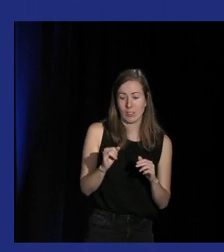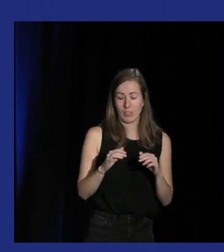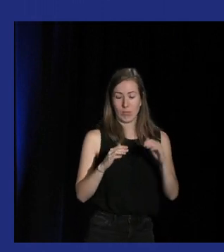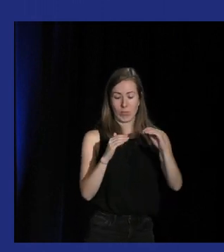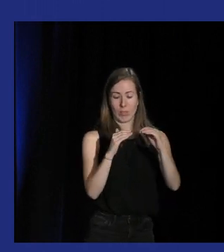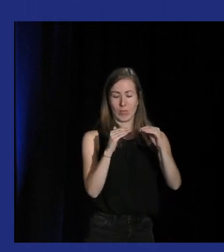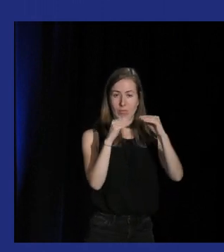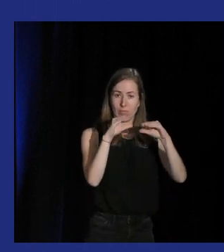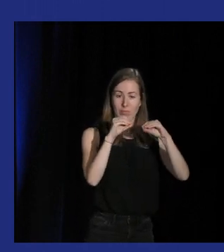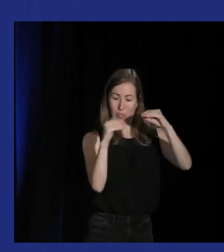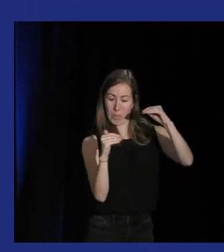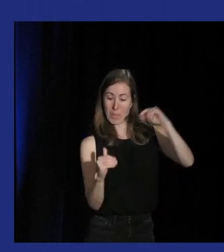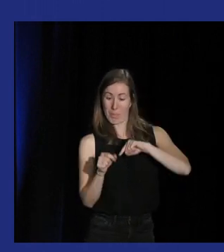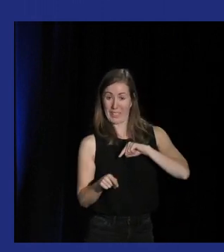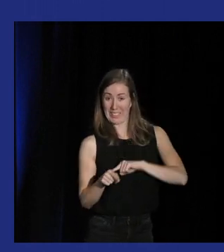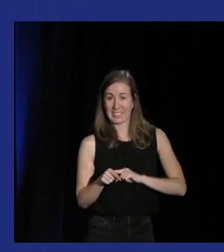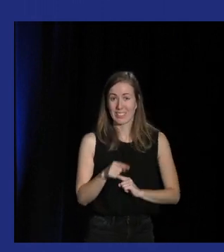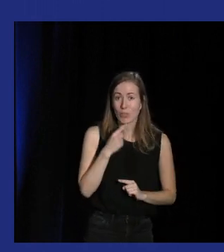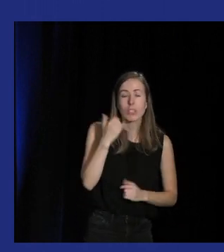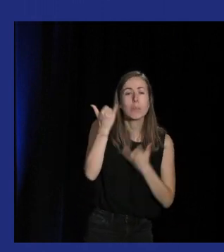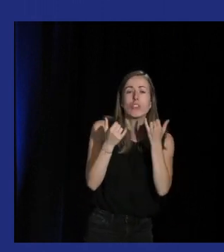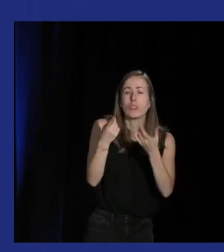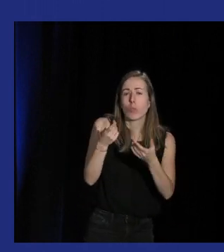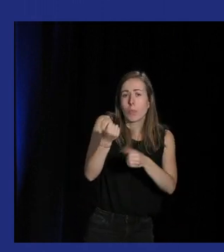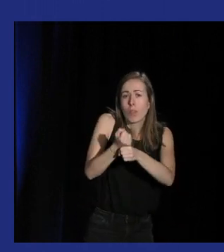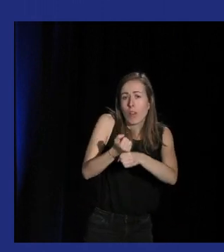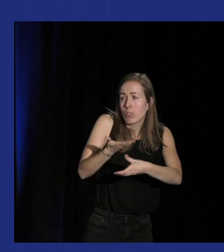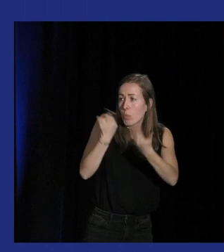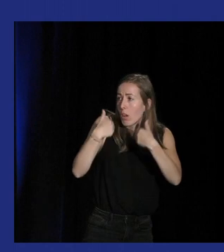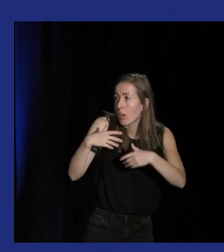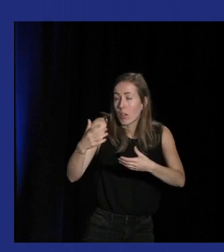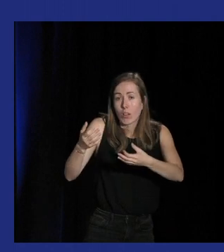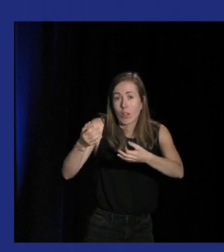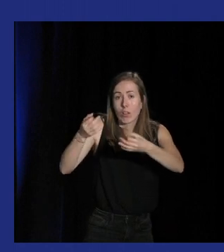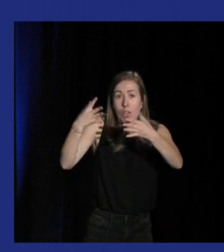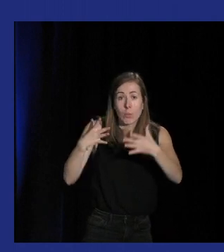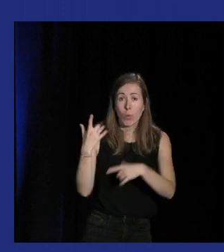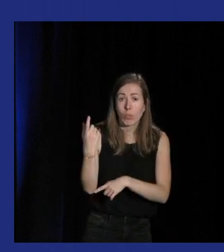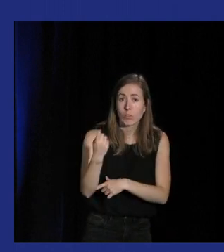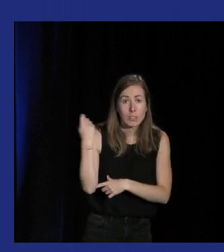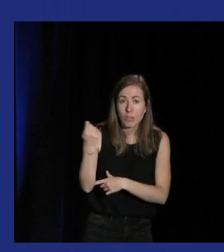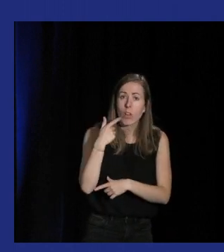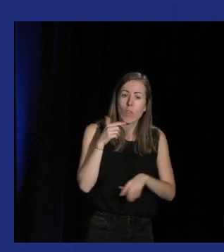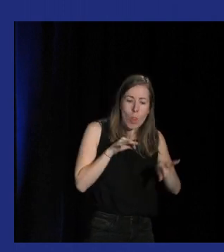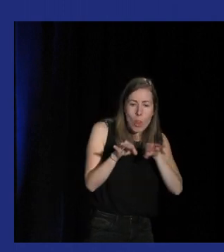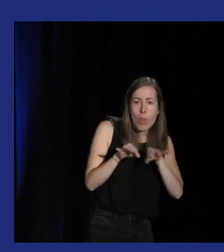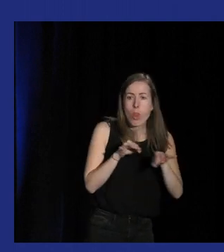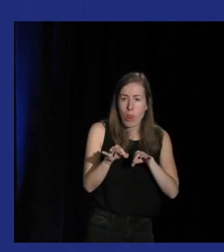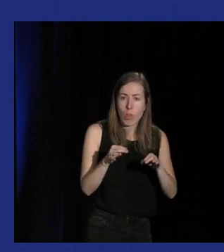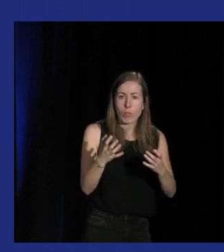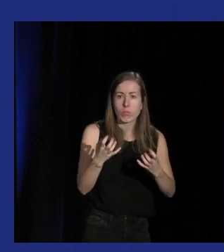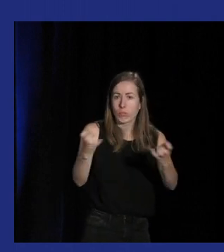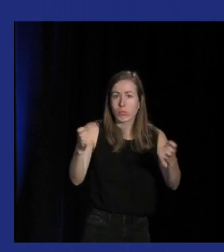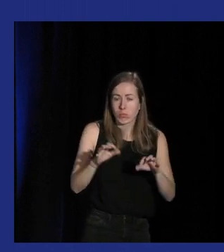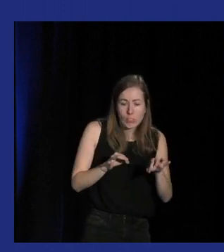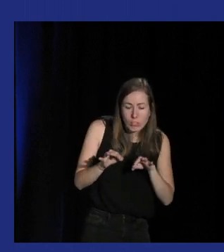il faut imaginer imaginer vous bossez dans l'événementiel ou je sais pas vous animer un festival vous êtes derrière la régie audio vous avez une grosse table de mixage